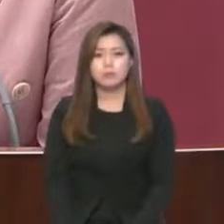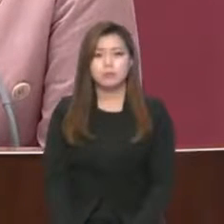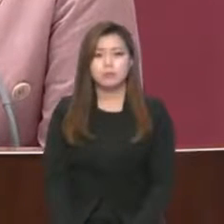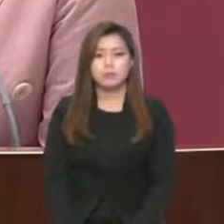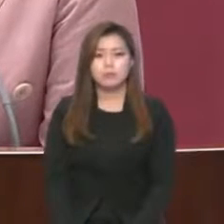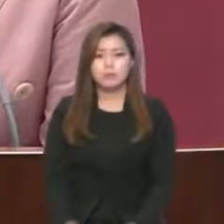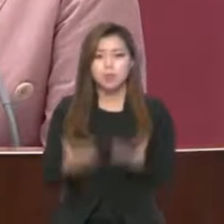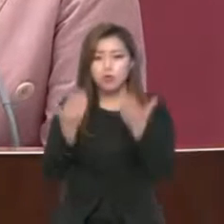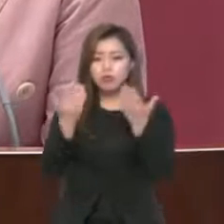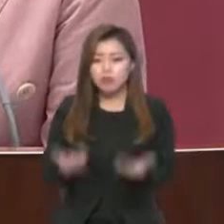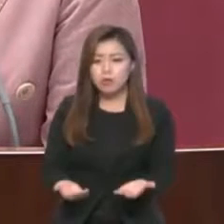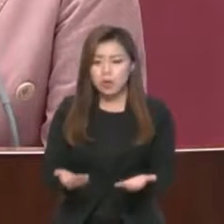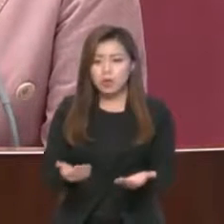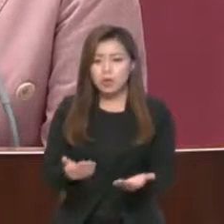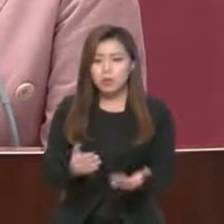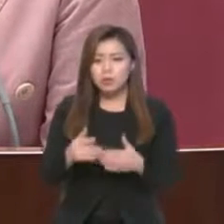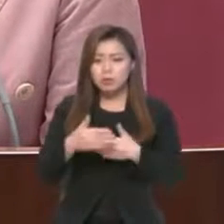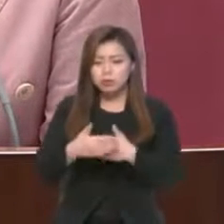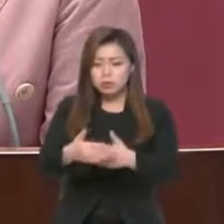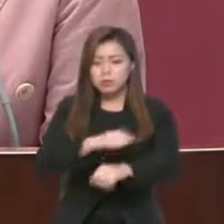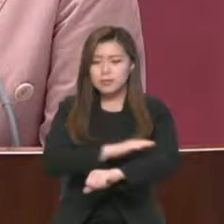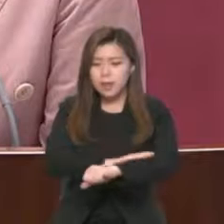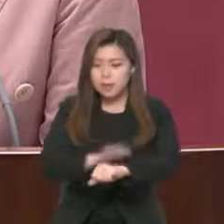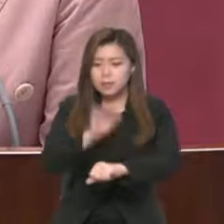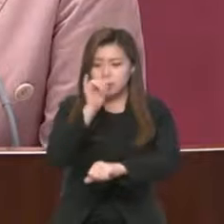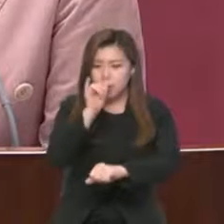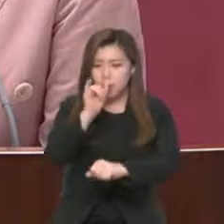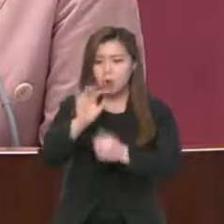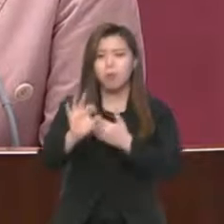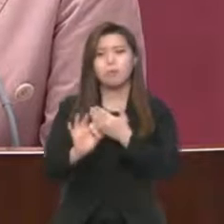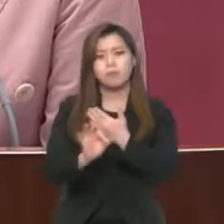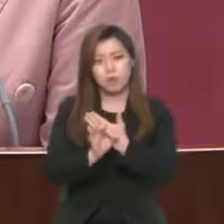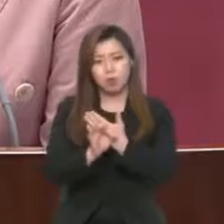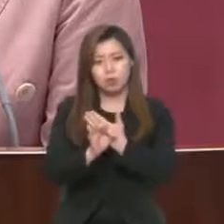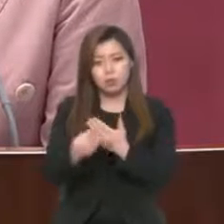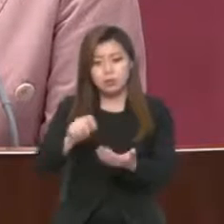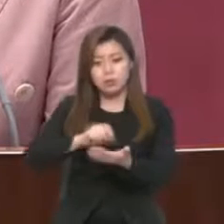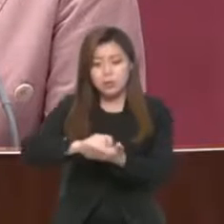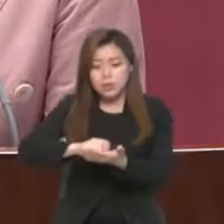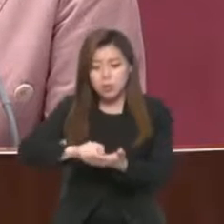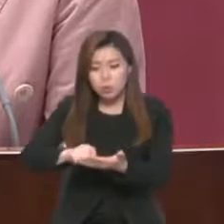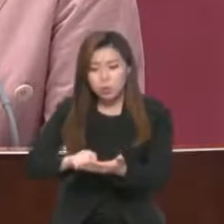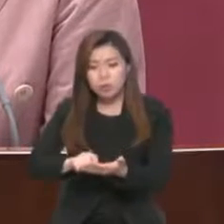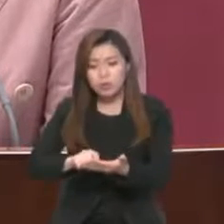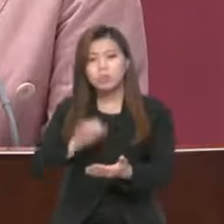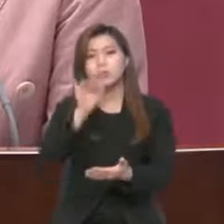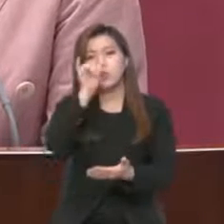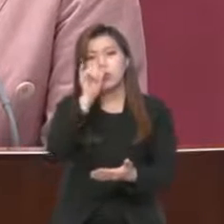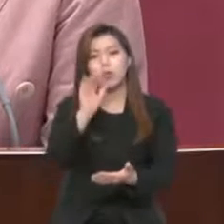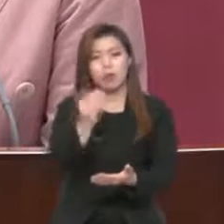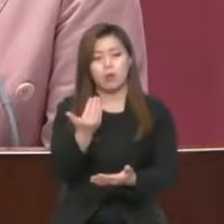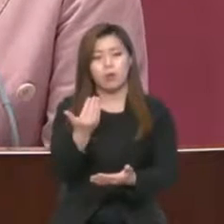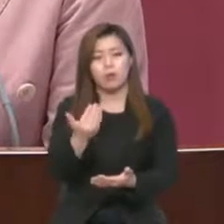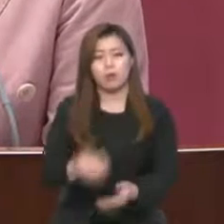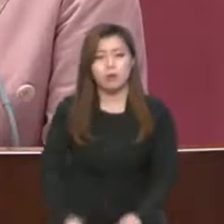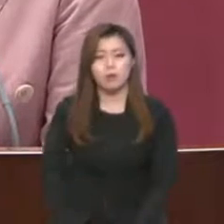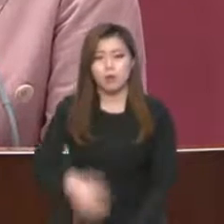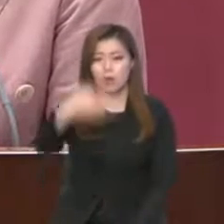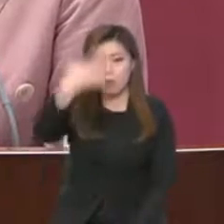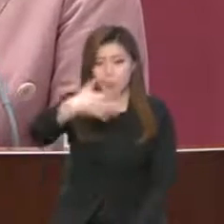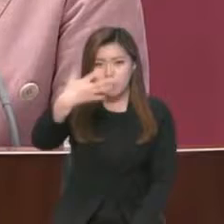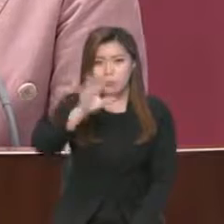병가 처리가 제대로 되어 있으면 그 기록이 아드님의 휴가 기록에 입력이 되어 있어야 합니다. 화면